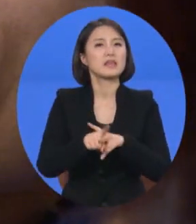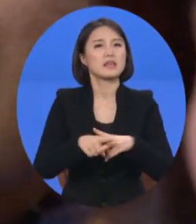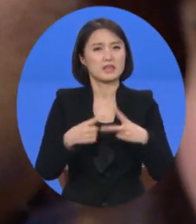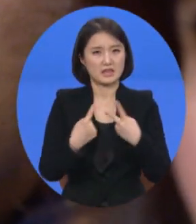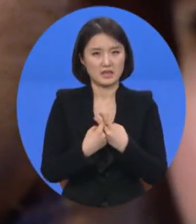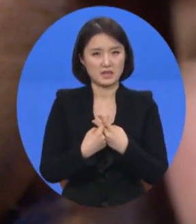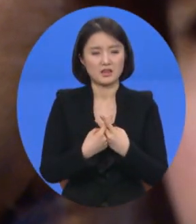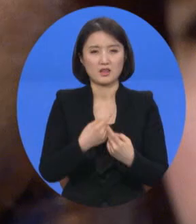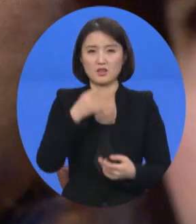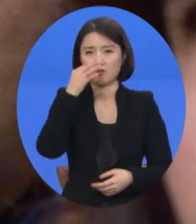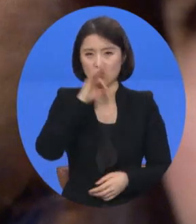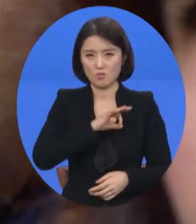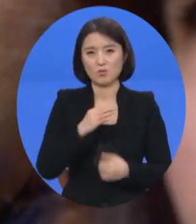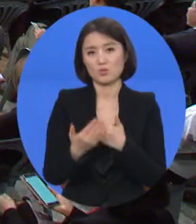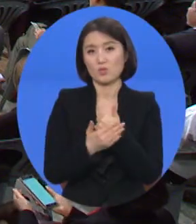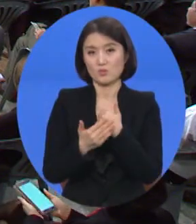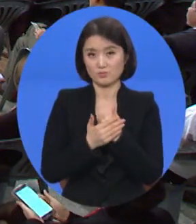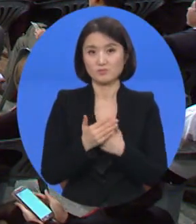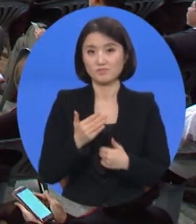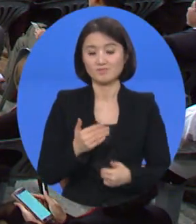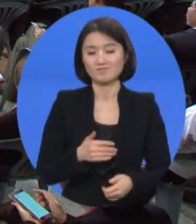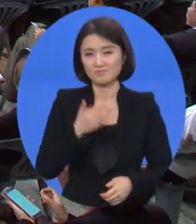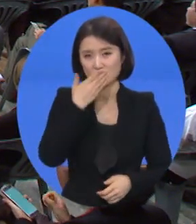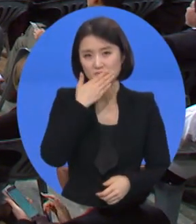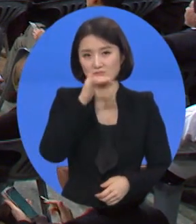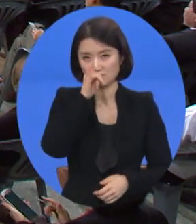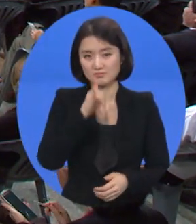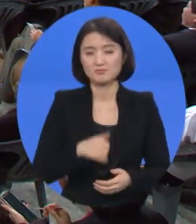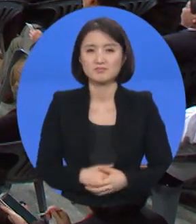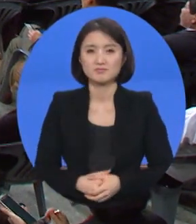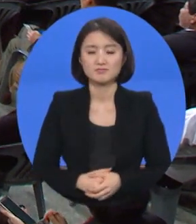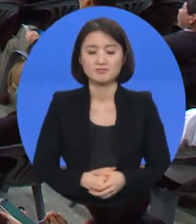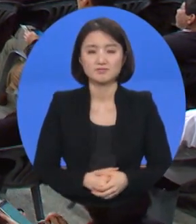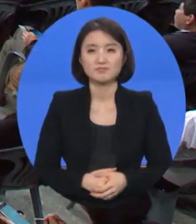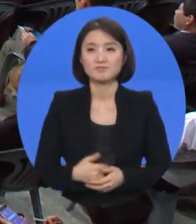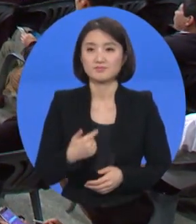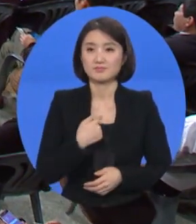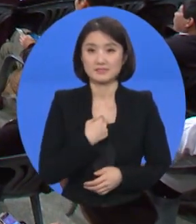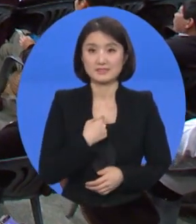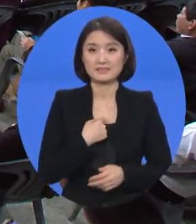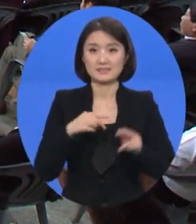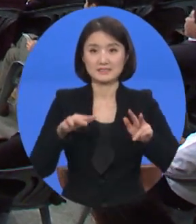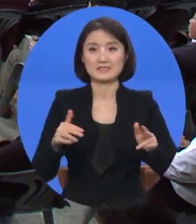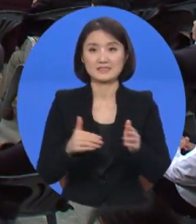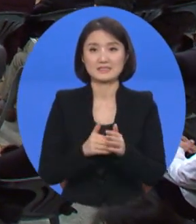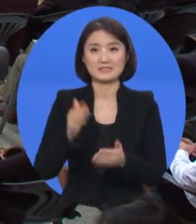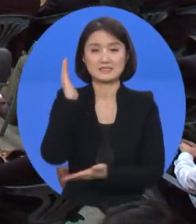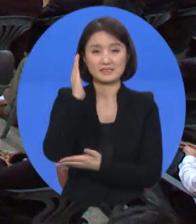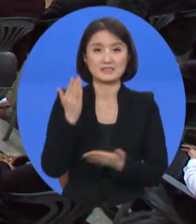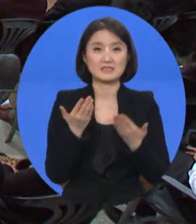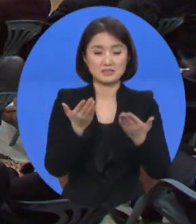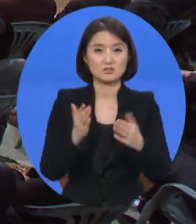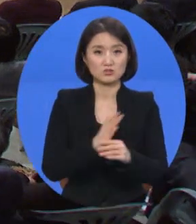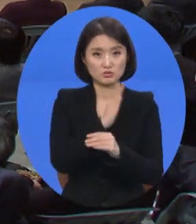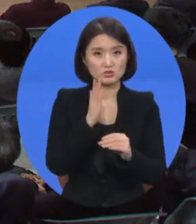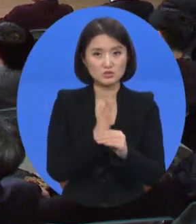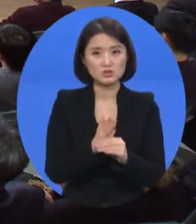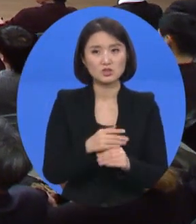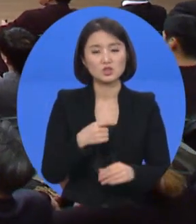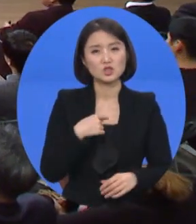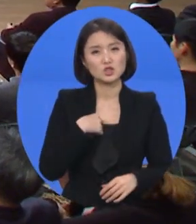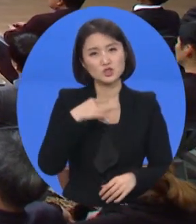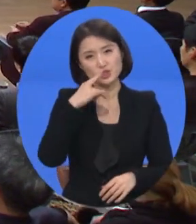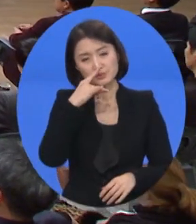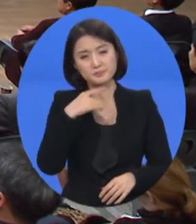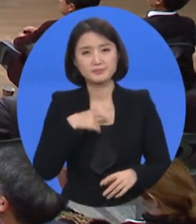제가 점까지 여러분들한테 드린 강의 내용 중에서 조금 이해가 안 되는 거라 혹시 쿨 터 뭐